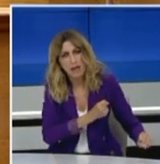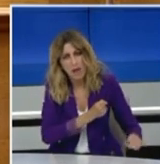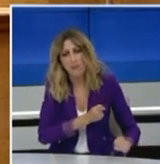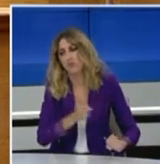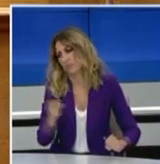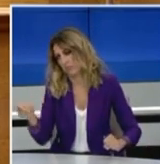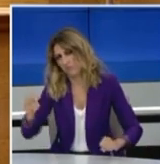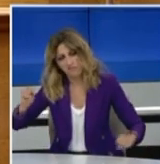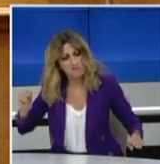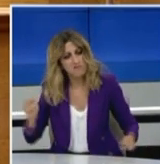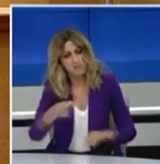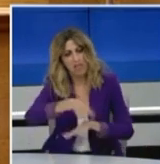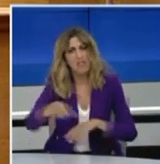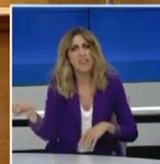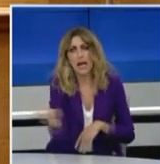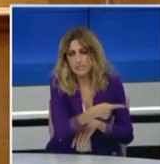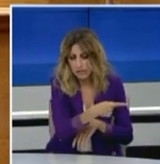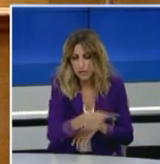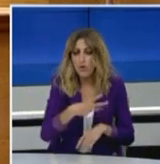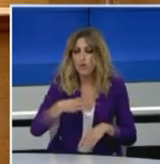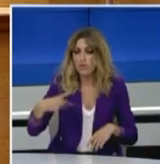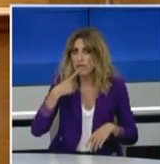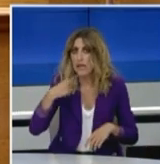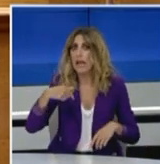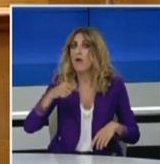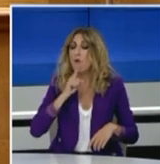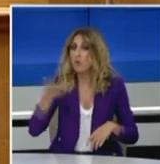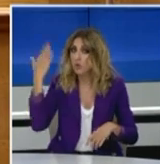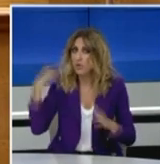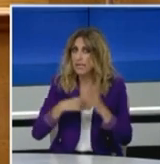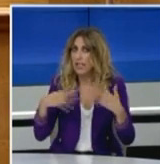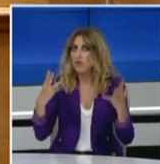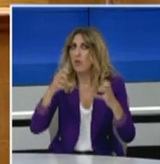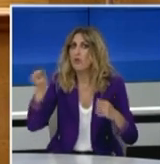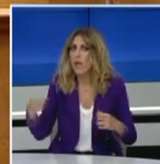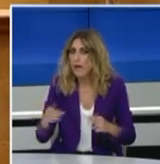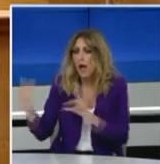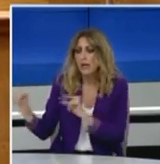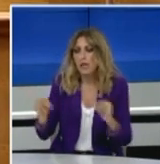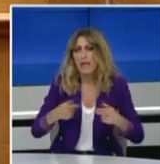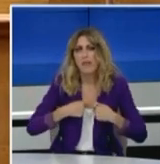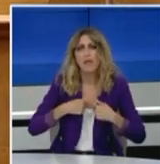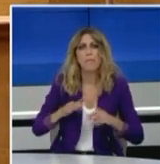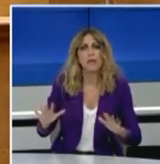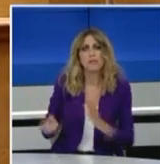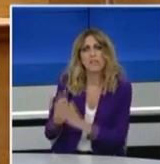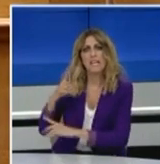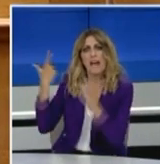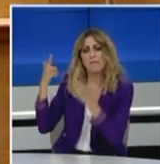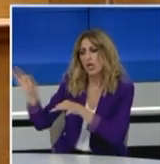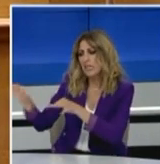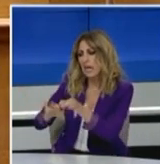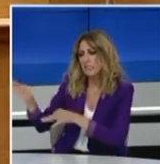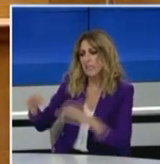νέου, όπως ισχυρίζεται, ΠΑΣΟΚ. Μια αμαρτωλής δηλαδή και ξεφωνημένης, εδώ που τα λέμε, σοσιαλδημοκρατίας, της